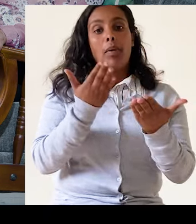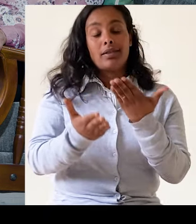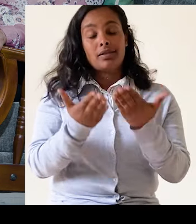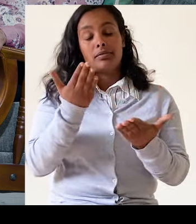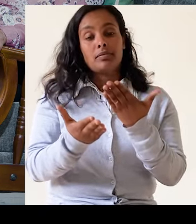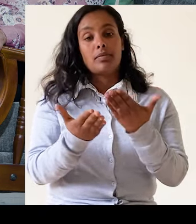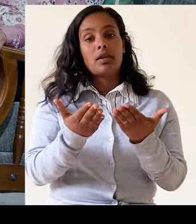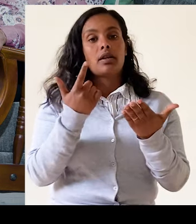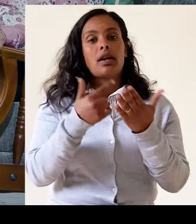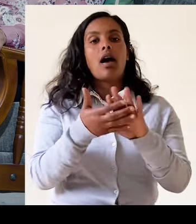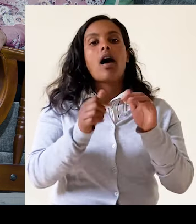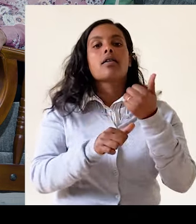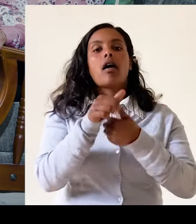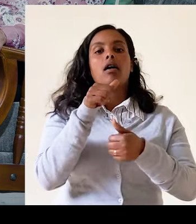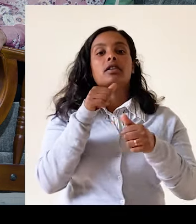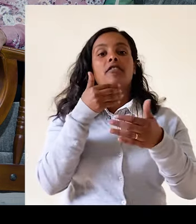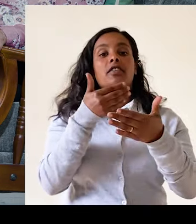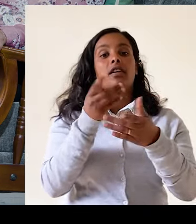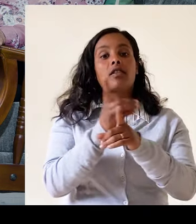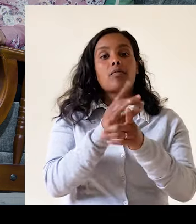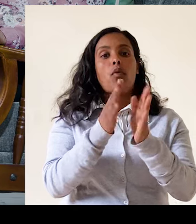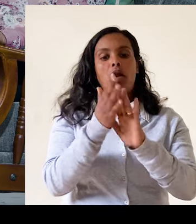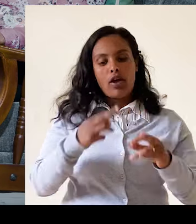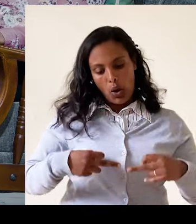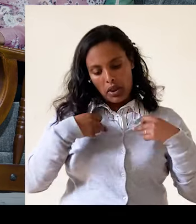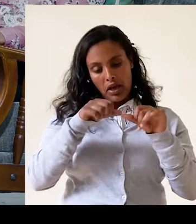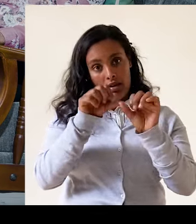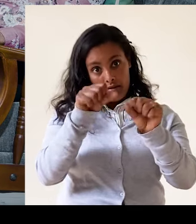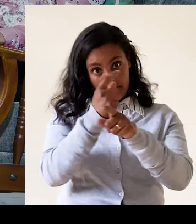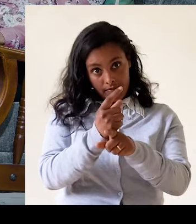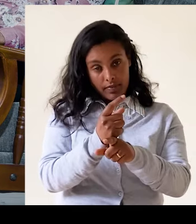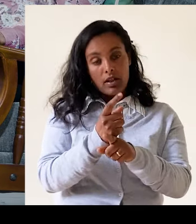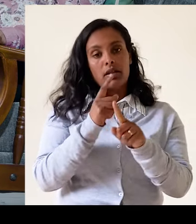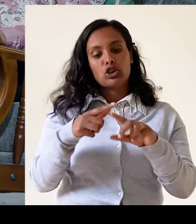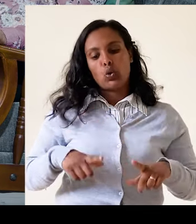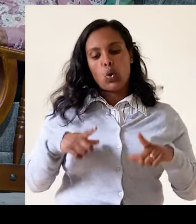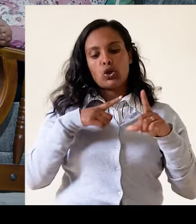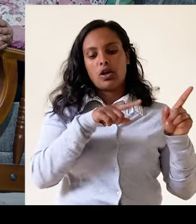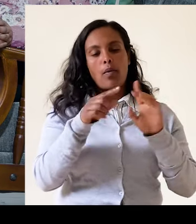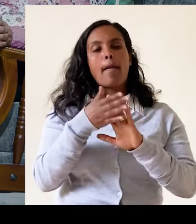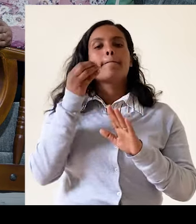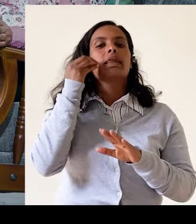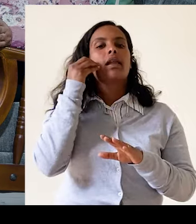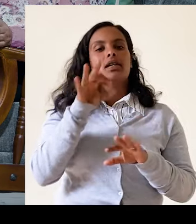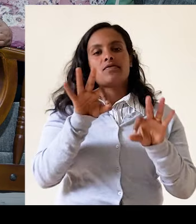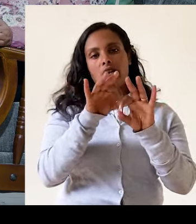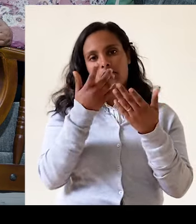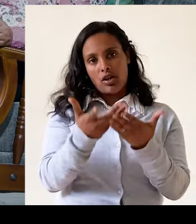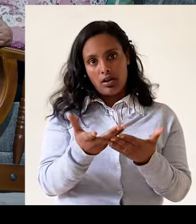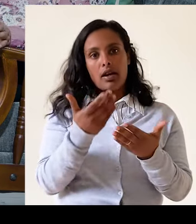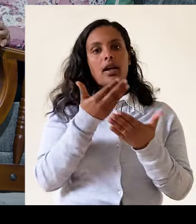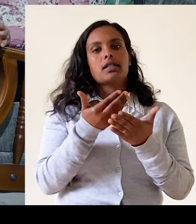ምናልባት ይህ አደጋ ከተፈጠረ በኋላ ህይወት ይቀጥላል። ስትኖሪ ደግሞ መጠለያ